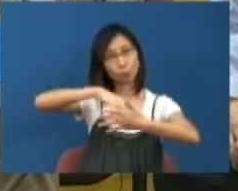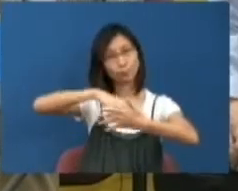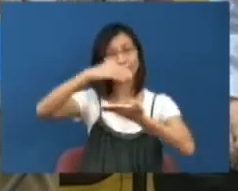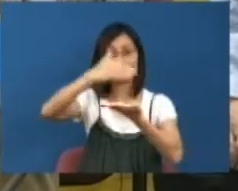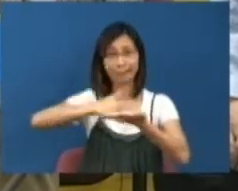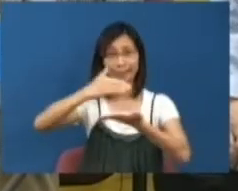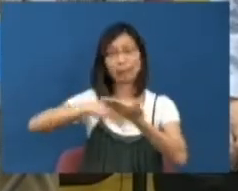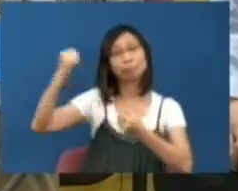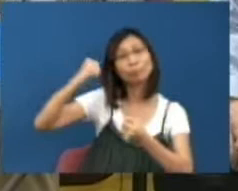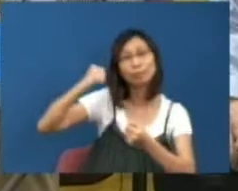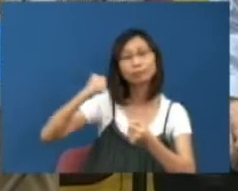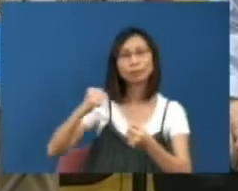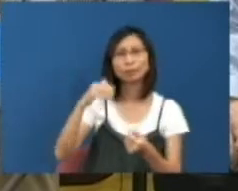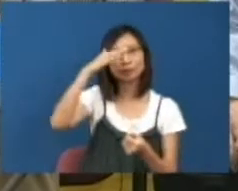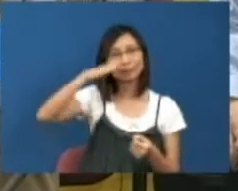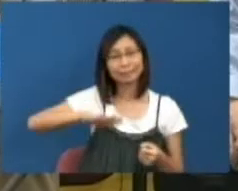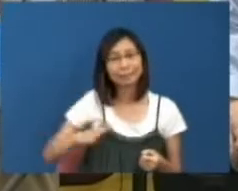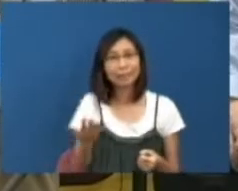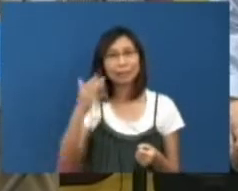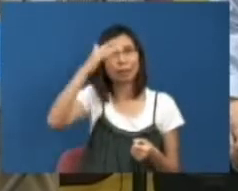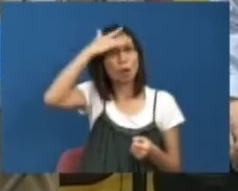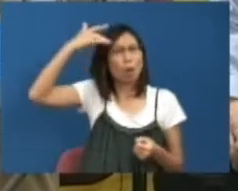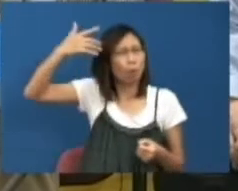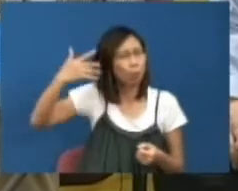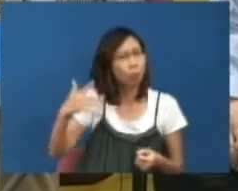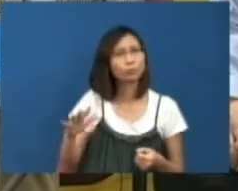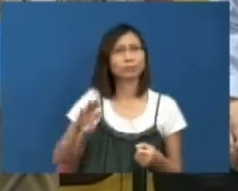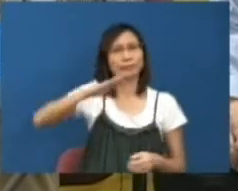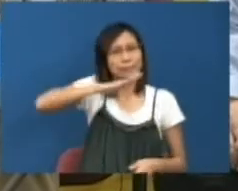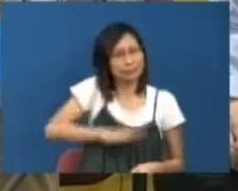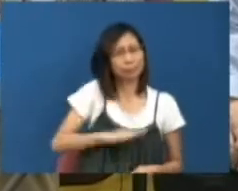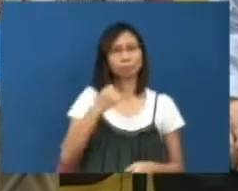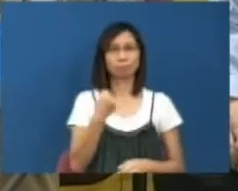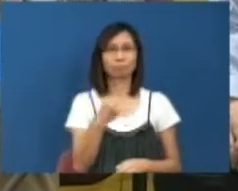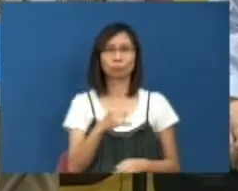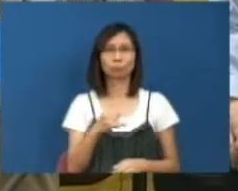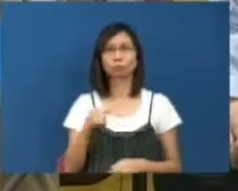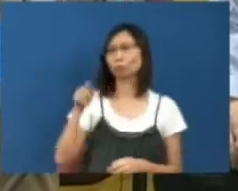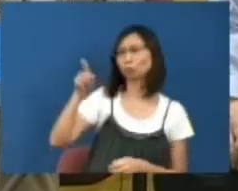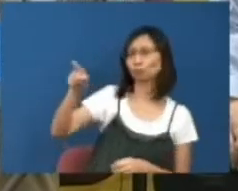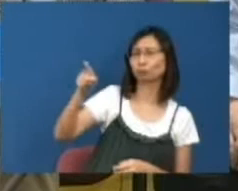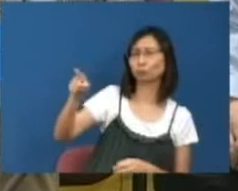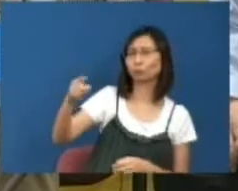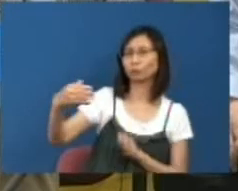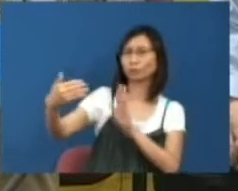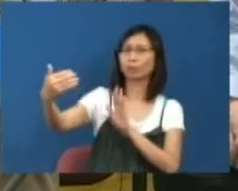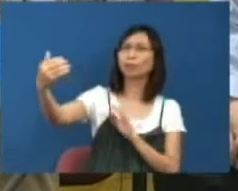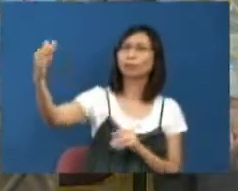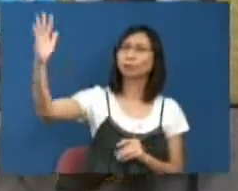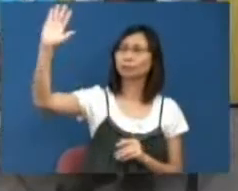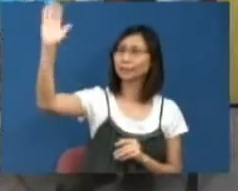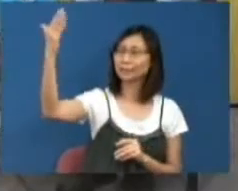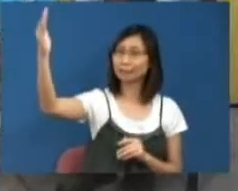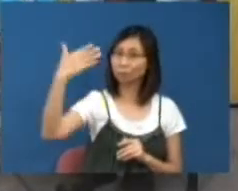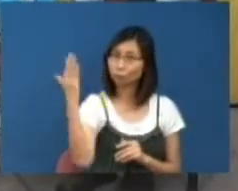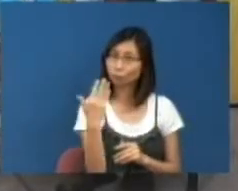持環保，我忍受唔到啊，因為對面吹埋嚟嘅熱風咧，係令到我逼住我要開冷氣。 係啊， 咁係變咗咧，就